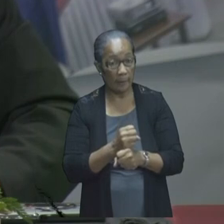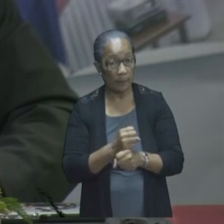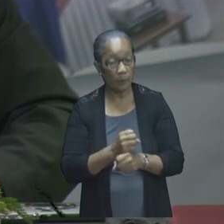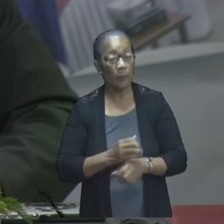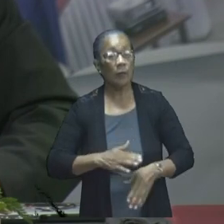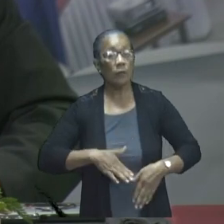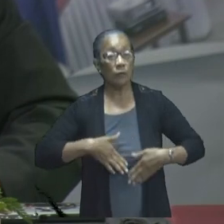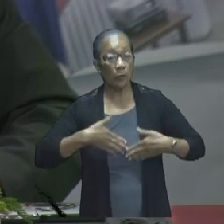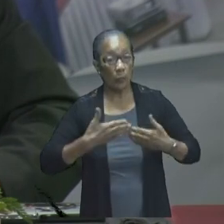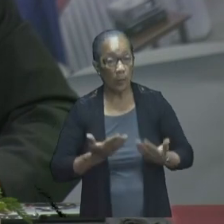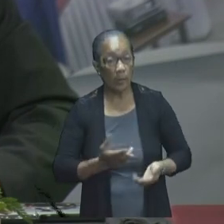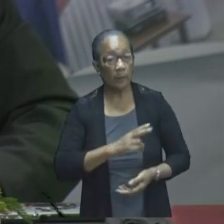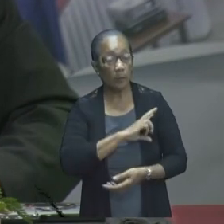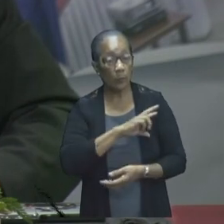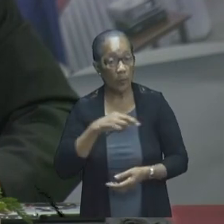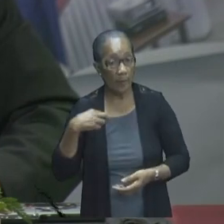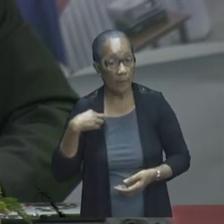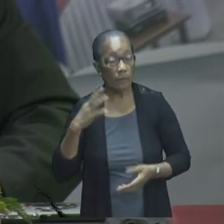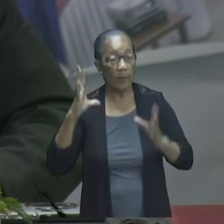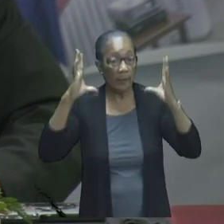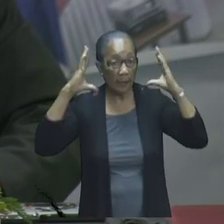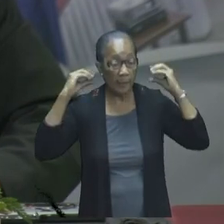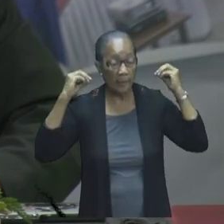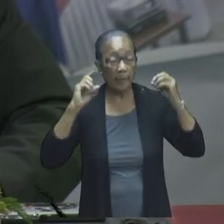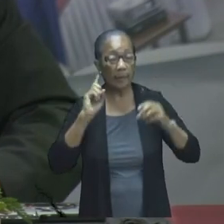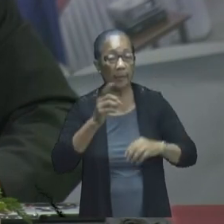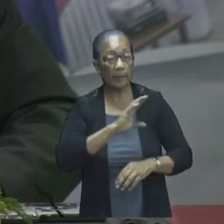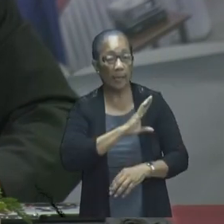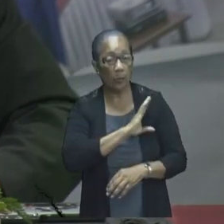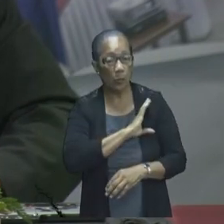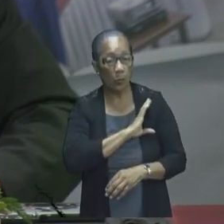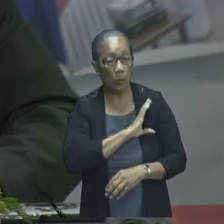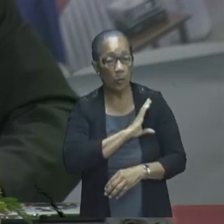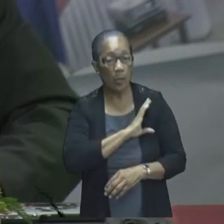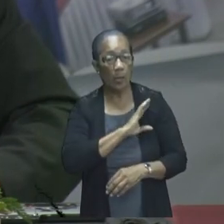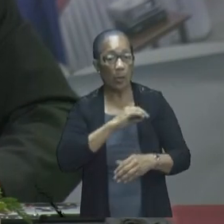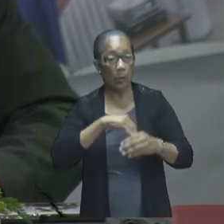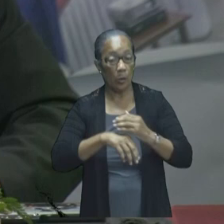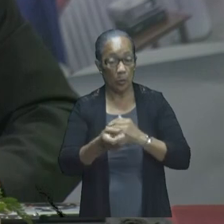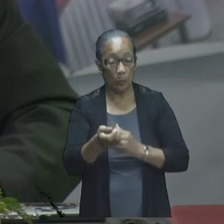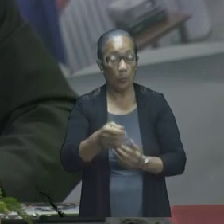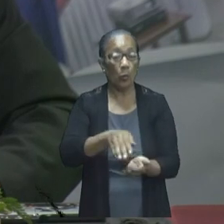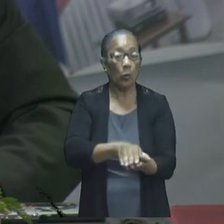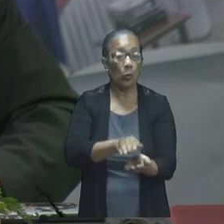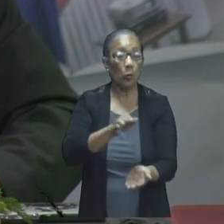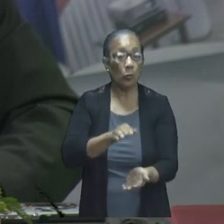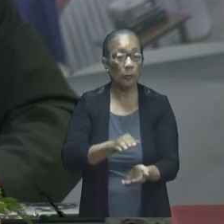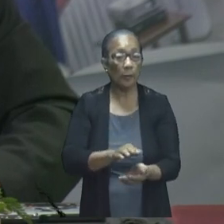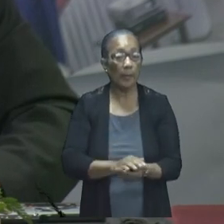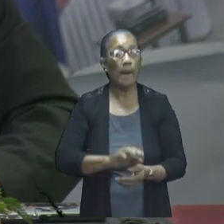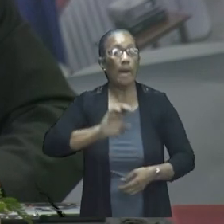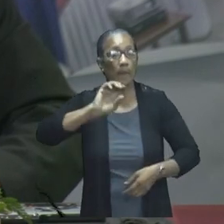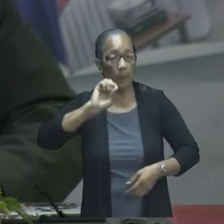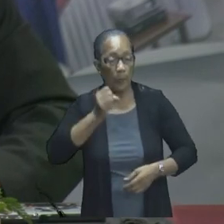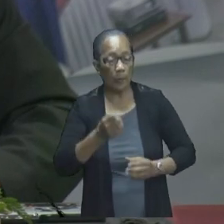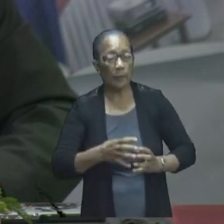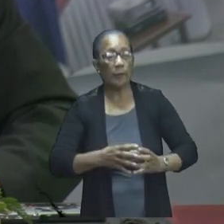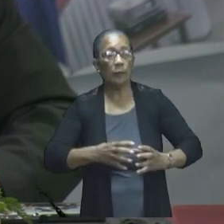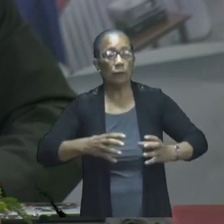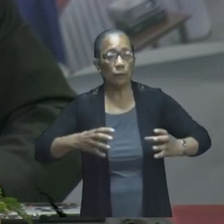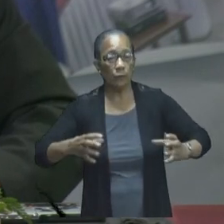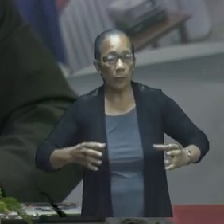wel van nederland namelijk dat er ook in hun begroting mogelijkheden voor rijmwoorden worden